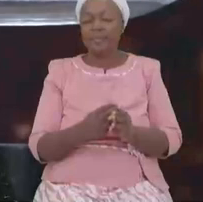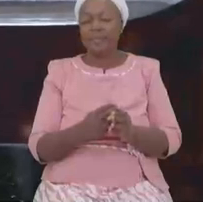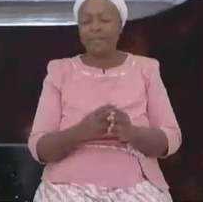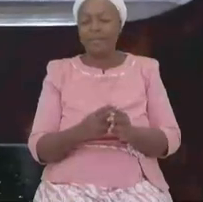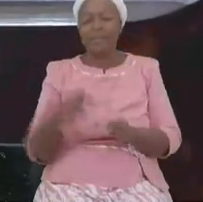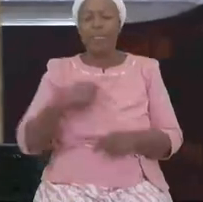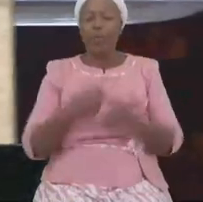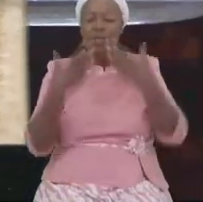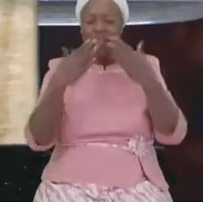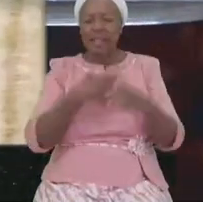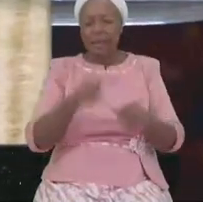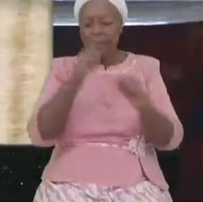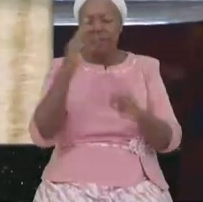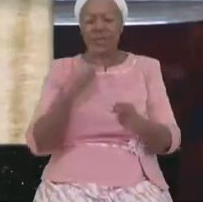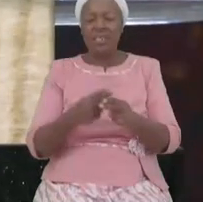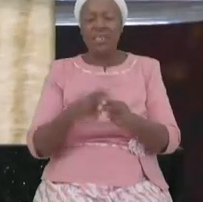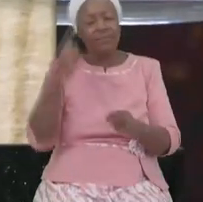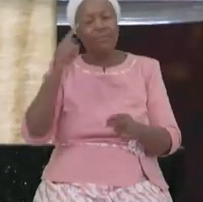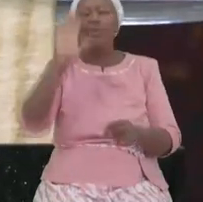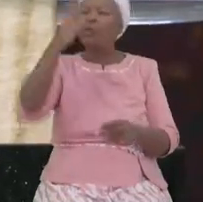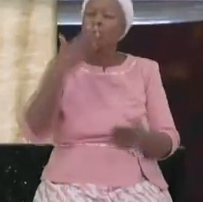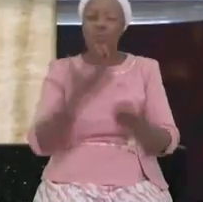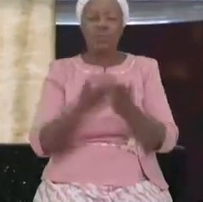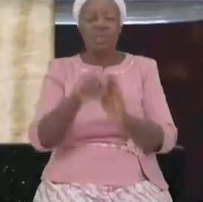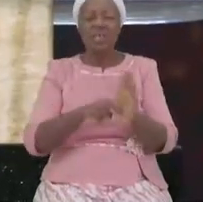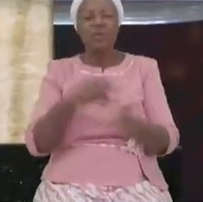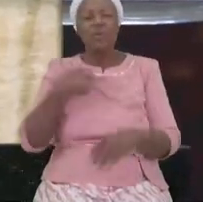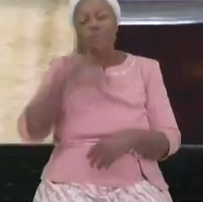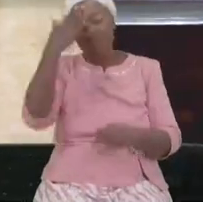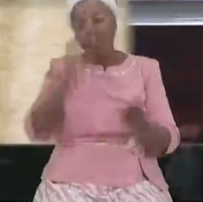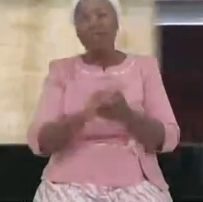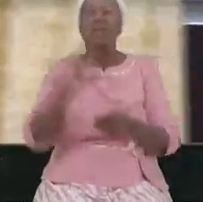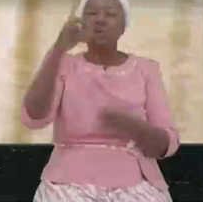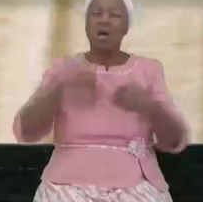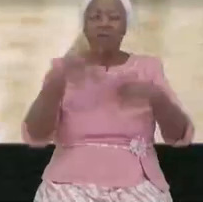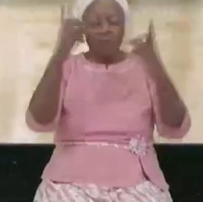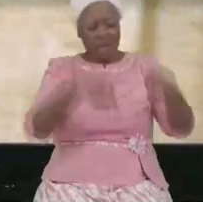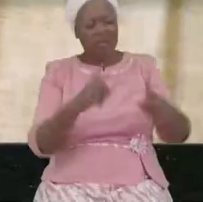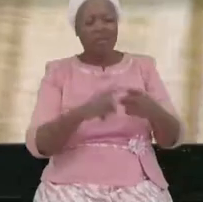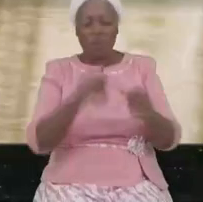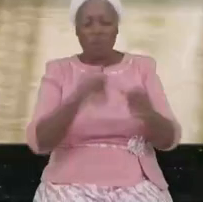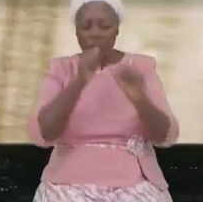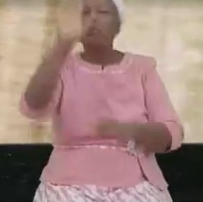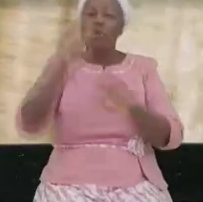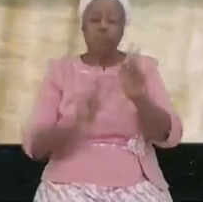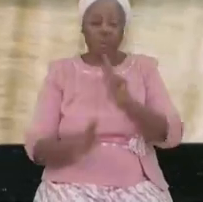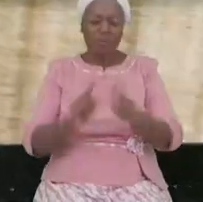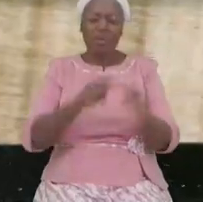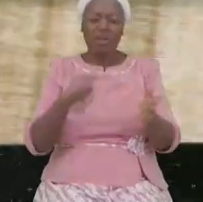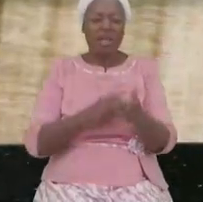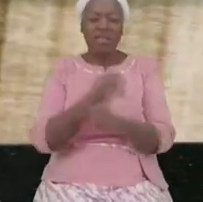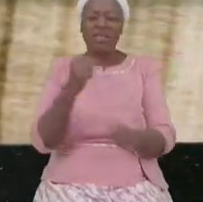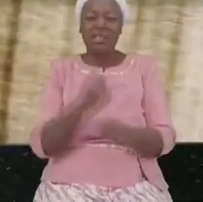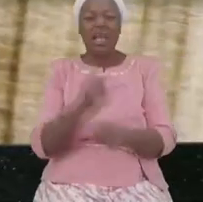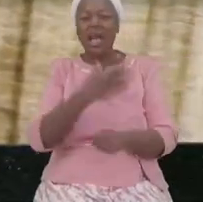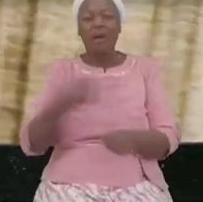nous bénissons ton nom pour ta bonté. Nous savons que tu es venu bénir ton peuple cette année et nous